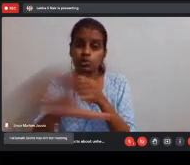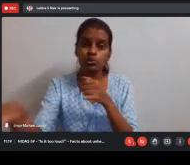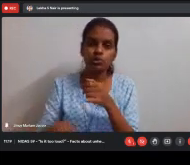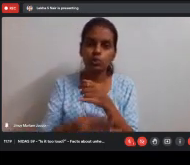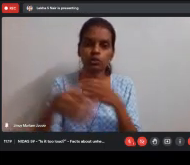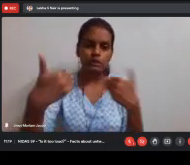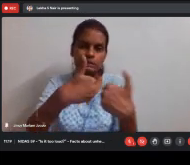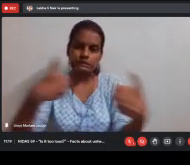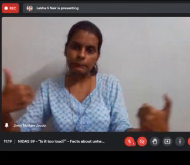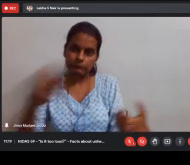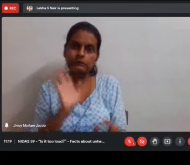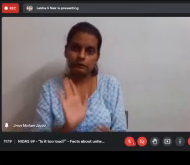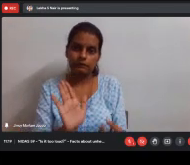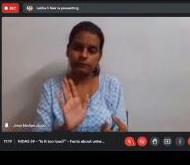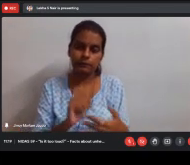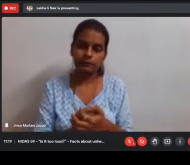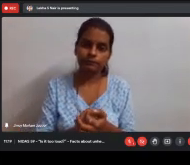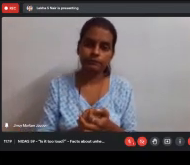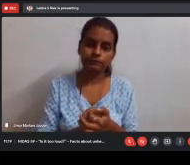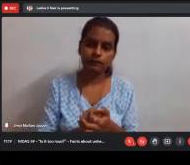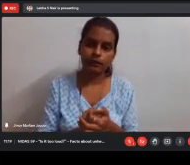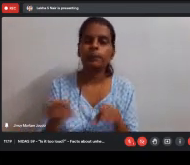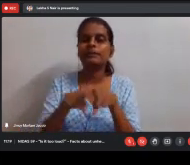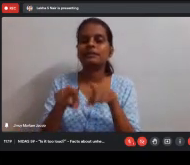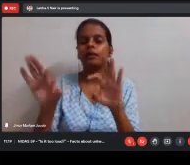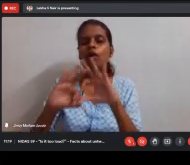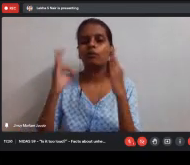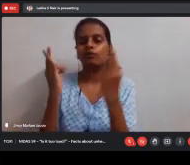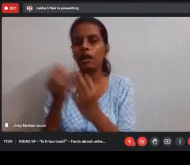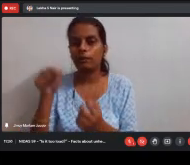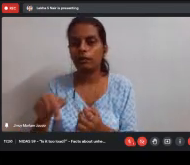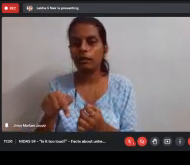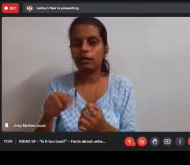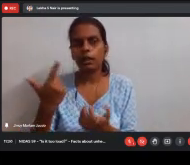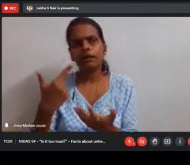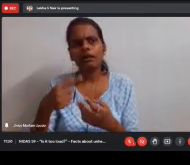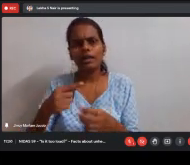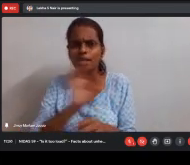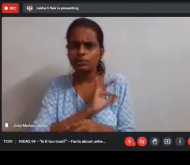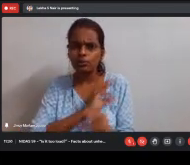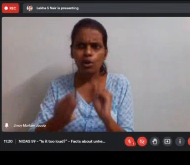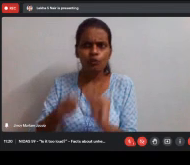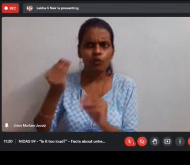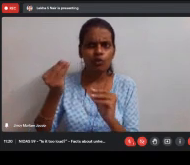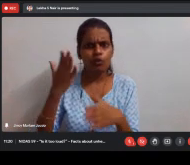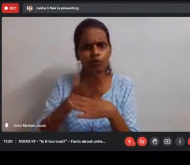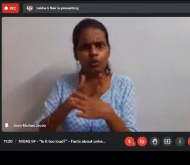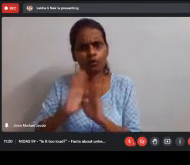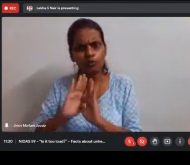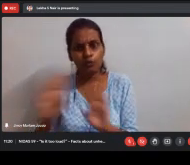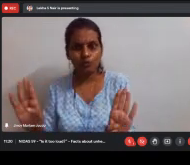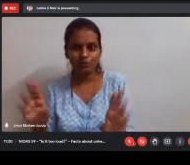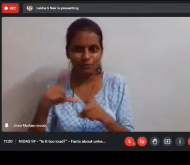നമ്മൾ ഈ ഒരു കാലഘട്ടത്തിൽ കണ്ട കുറച്ച് പുതിയ കാര്യങ്ങൾ. പക്ഷേ ഇതില് ഒരു നെഗറ്റീവ് വശവുമുണ്ട്. നെഗറ്റീവ്